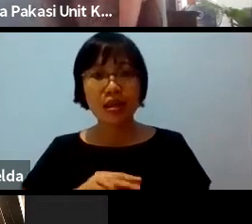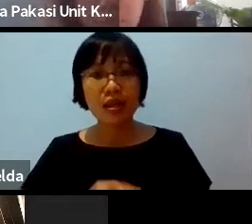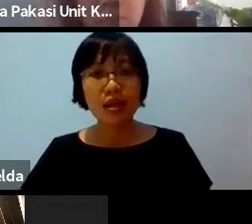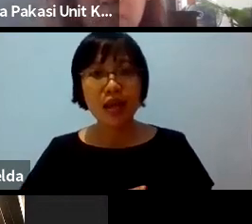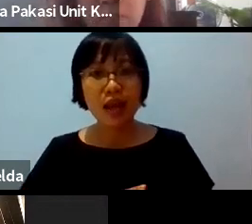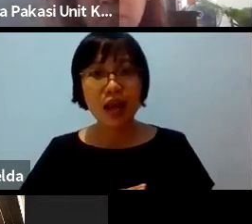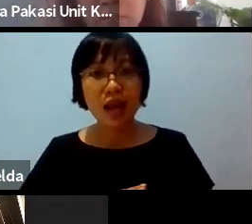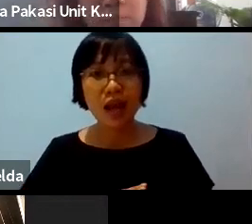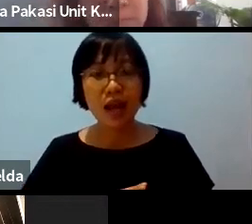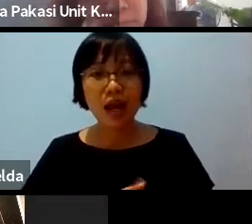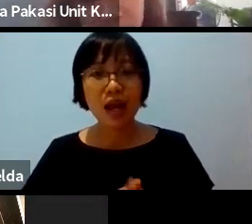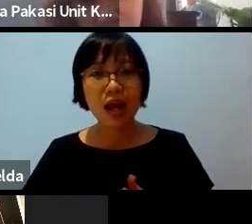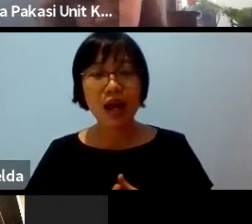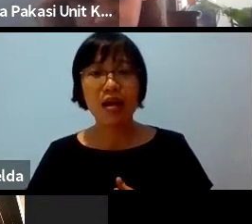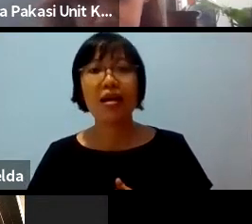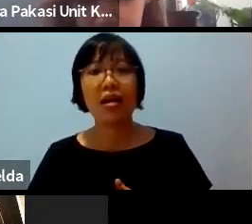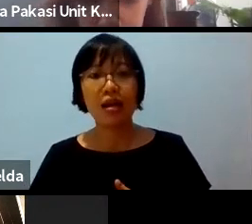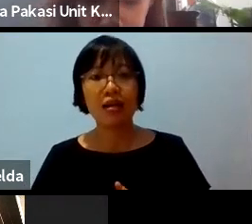Silakan Mbak Intan dulu.